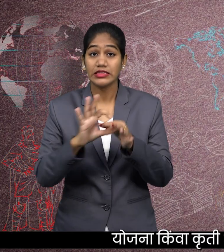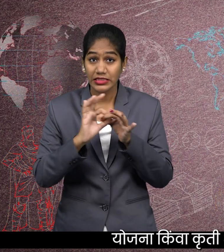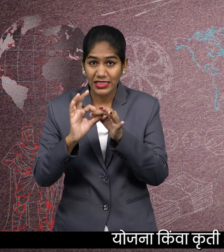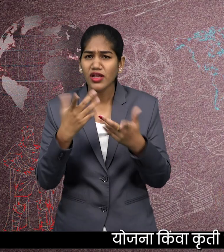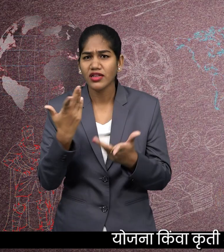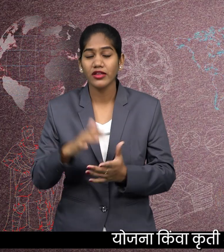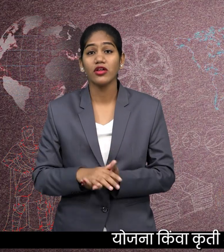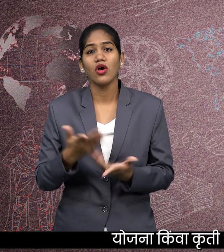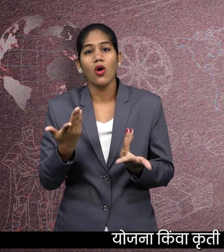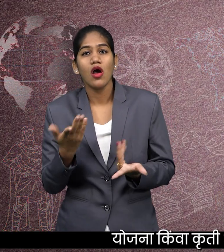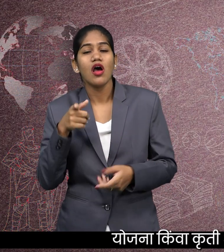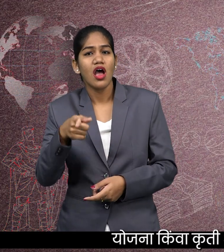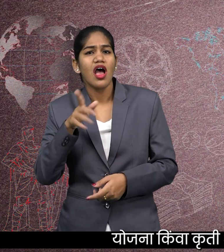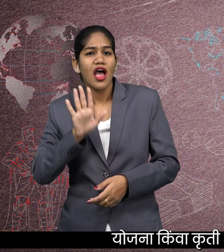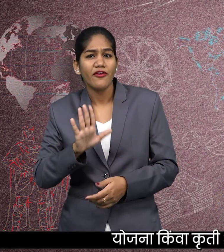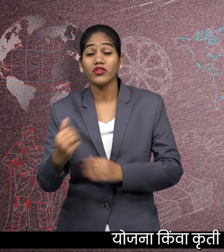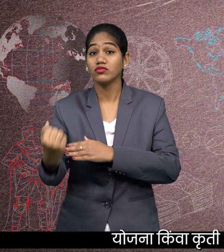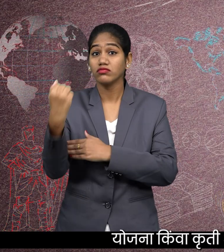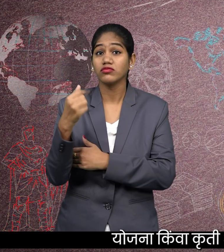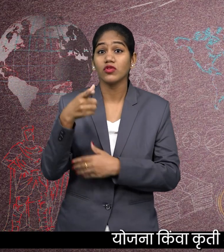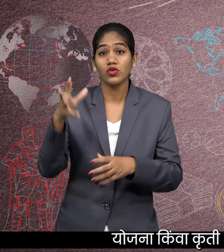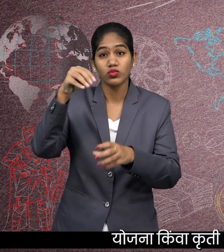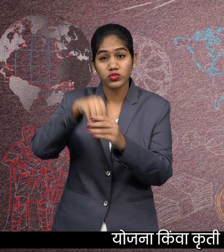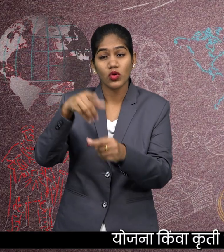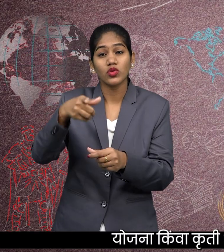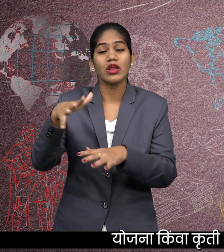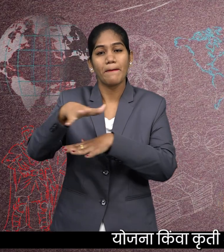योजना किंवा कृती अंमलात आणण्याचा अधिकार असणे